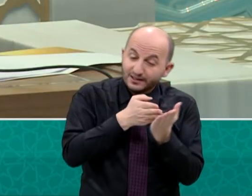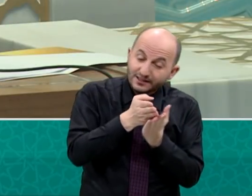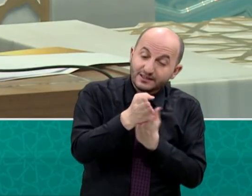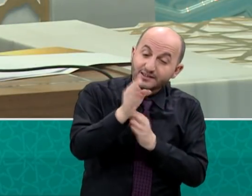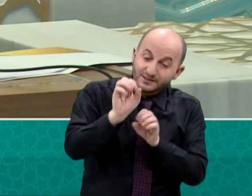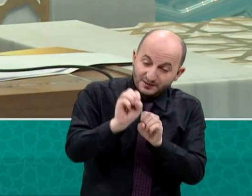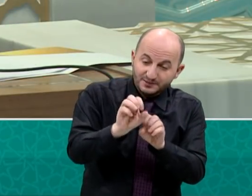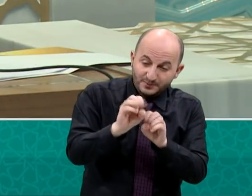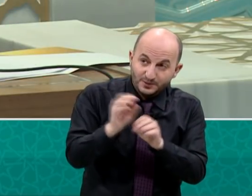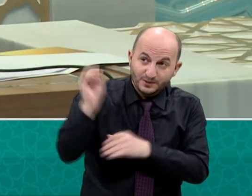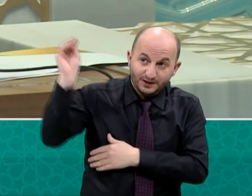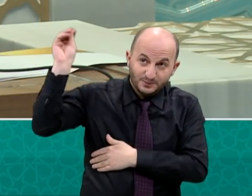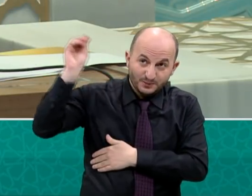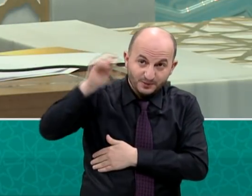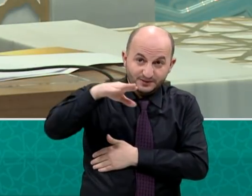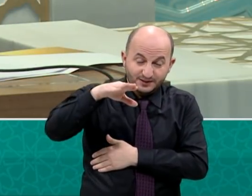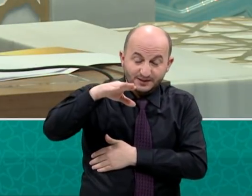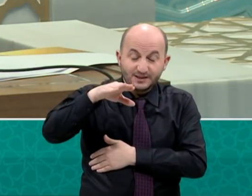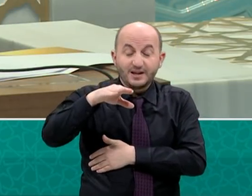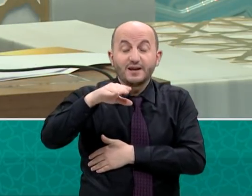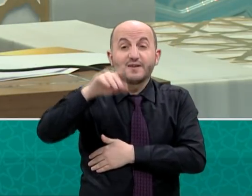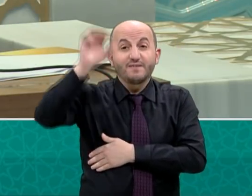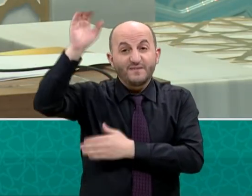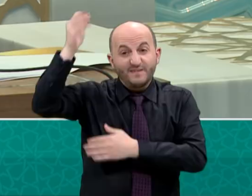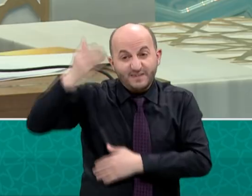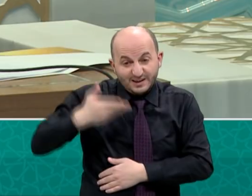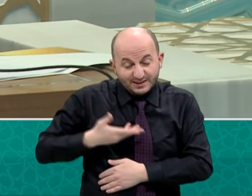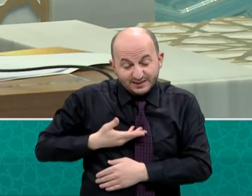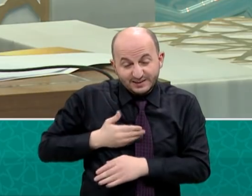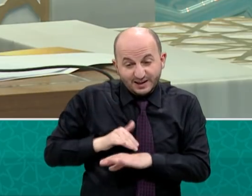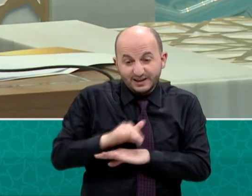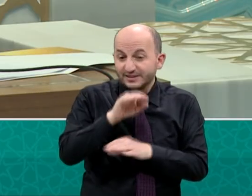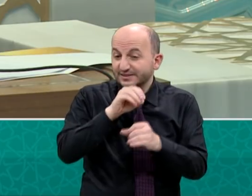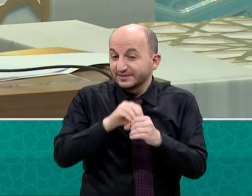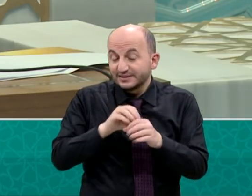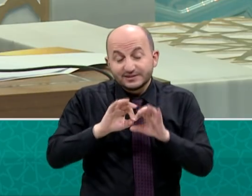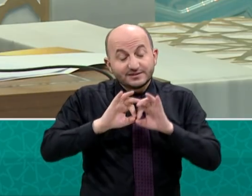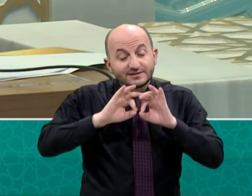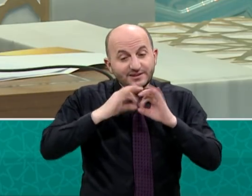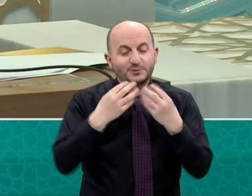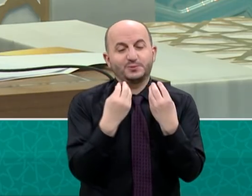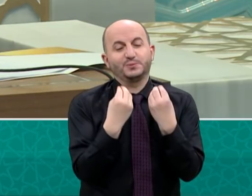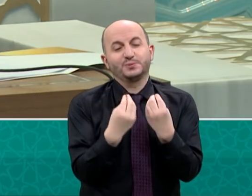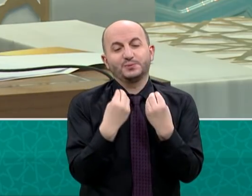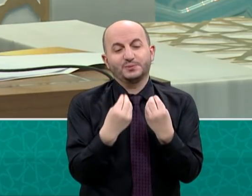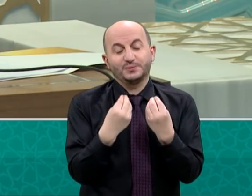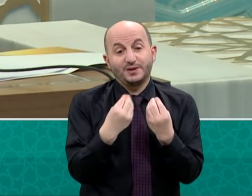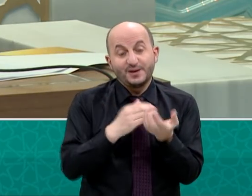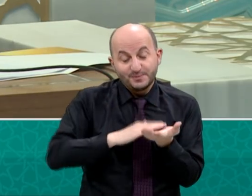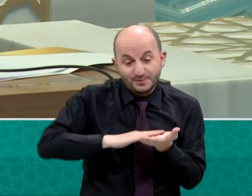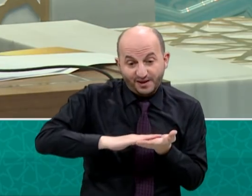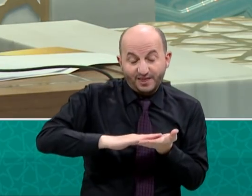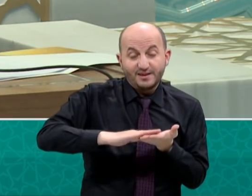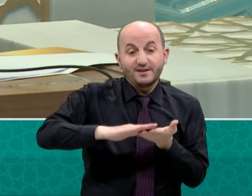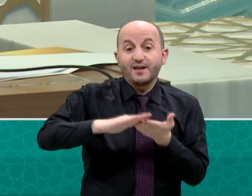olarak gönderilen, bizlere bu vahyin hayatta nasıl güzel bir şekilde hayatı